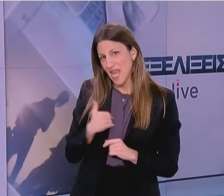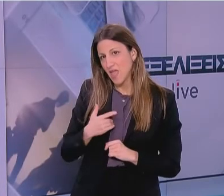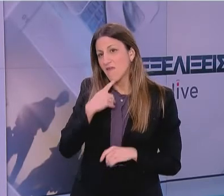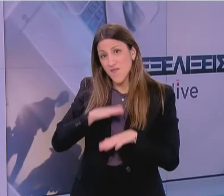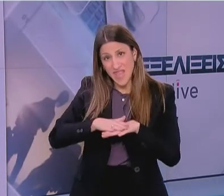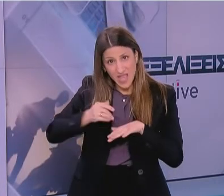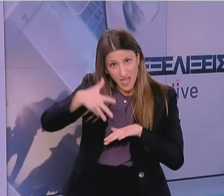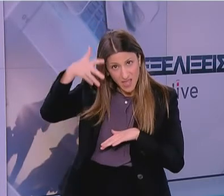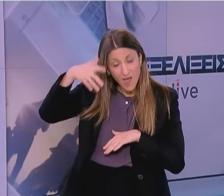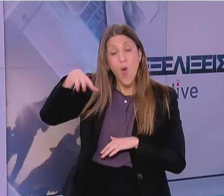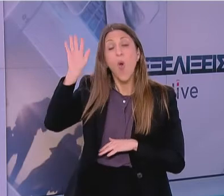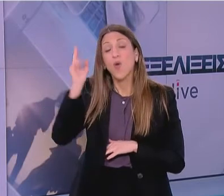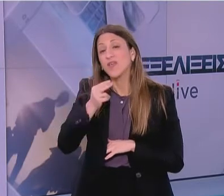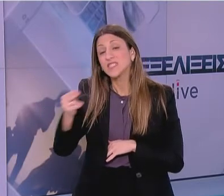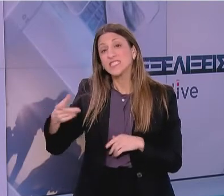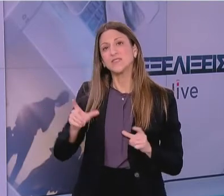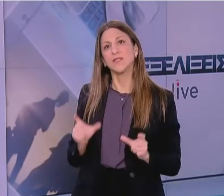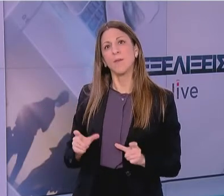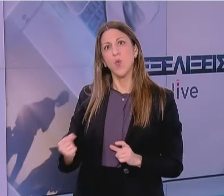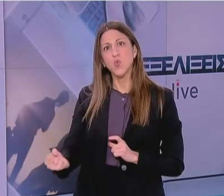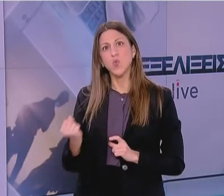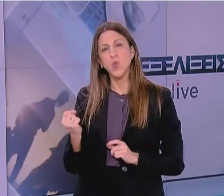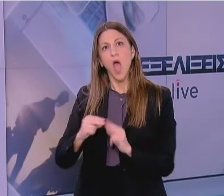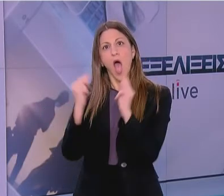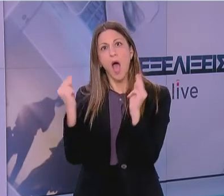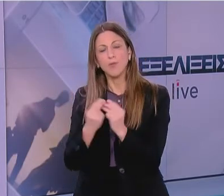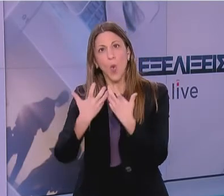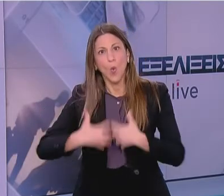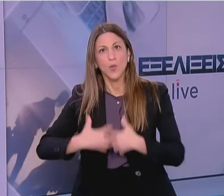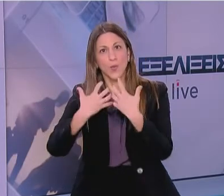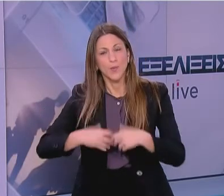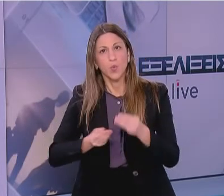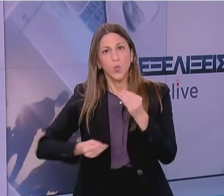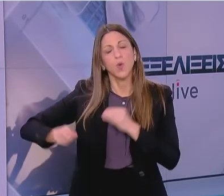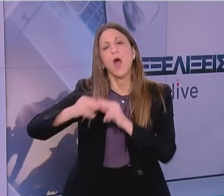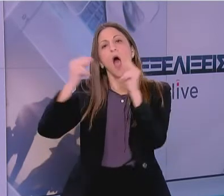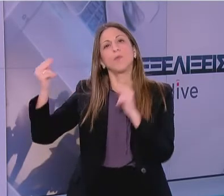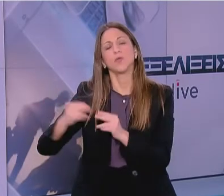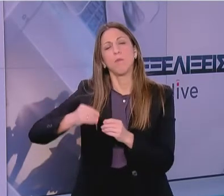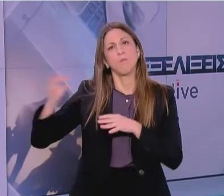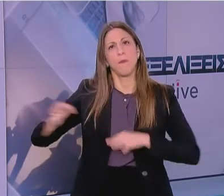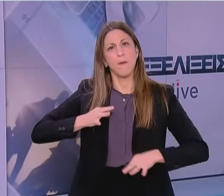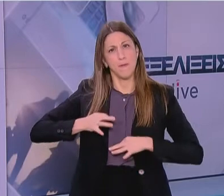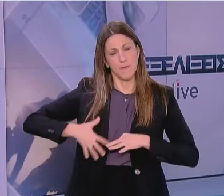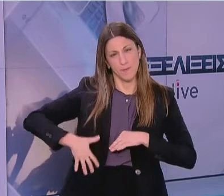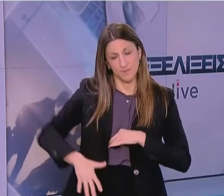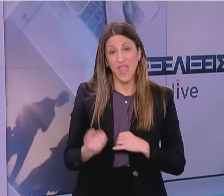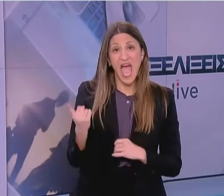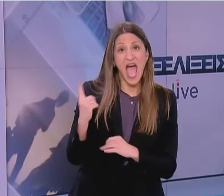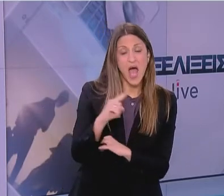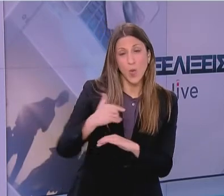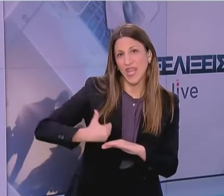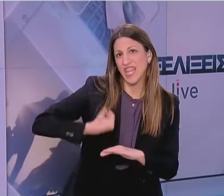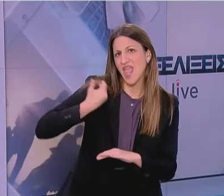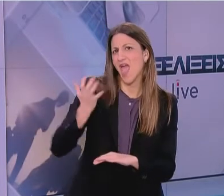αυτό που λειτουργεί πολύ καλά. Κάτι άλλο που μπορεί να γίνεται σε αυτές τις περιπτώσεις είναι ότι νέοι άνθρωποι, επειδή